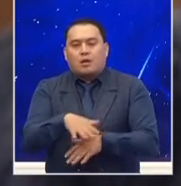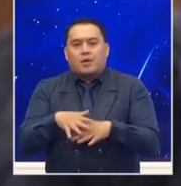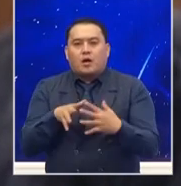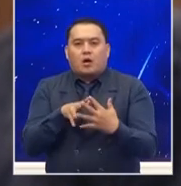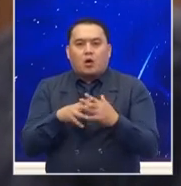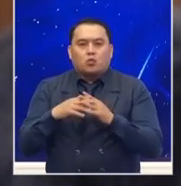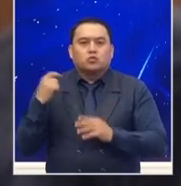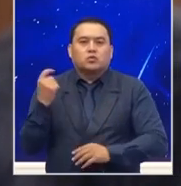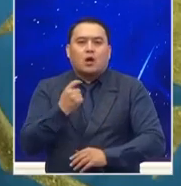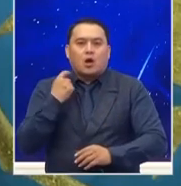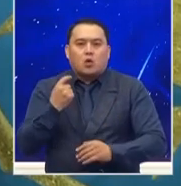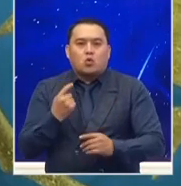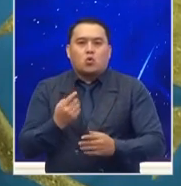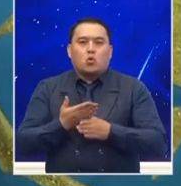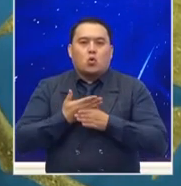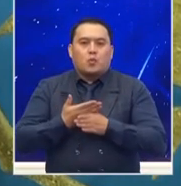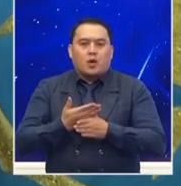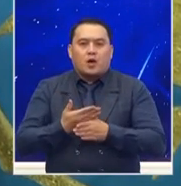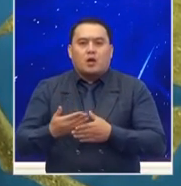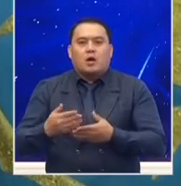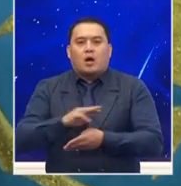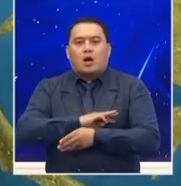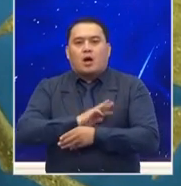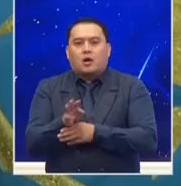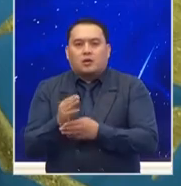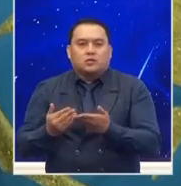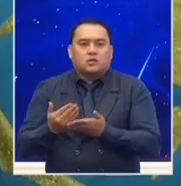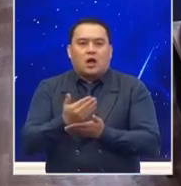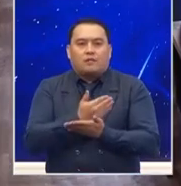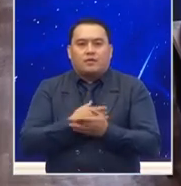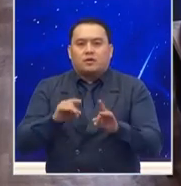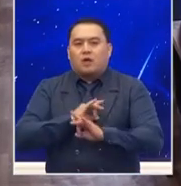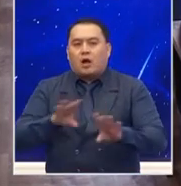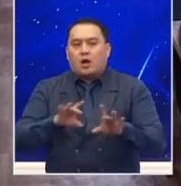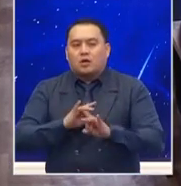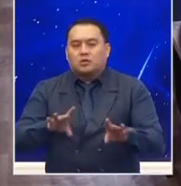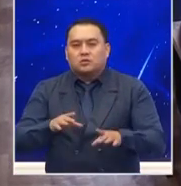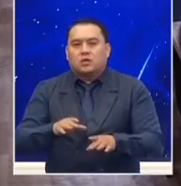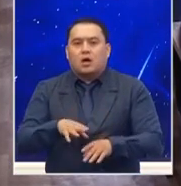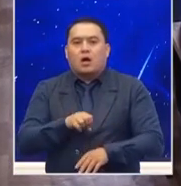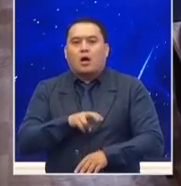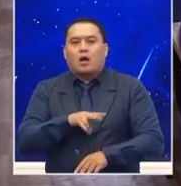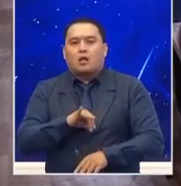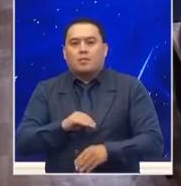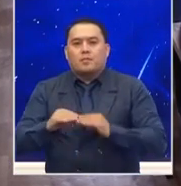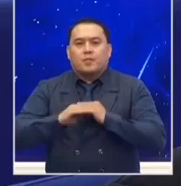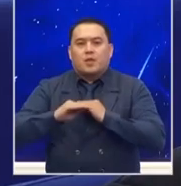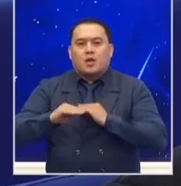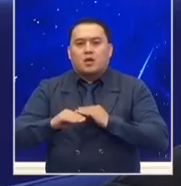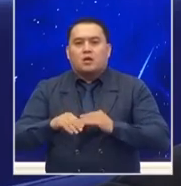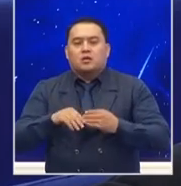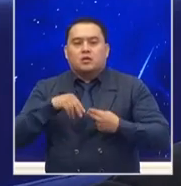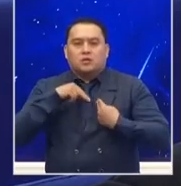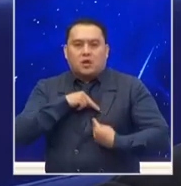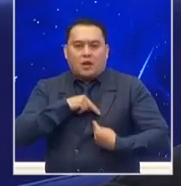ерен еңбектерінің арқасында өңіріміз астықты аймақ екендігі айтылды. Мәселен, ғалым Тұрғанбеков егін даласында маңдай